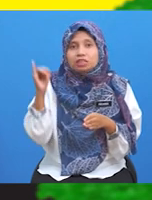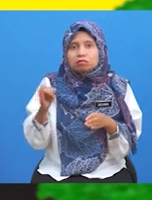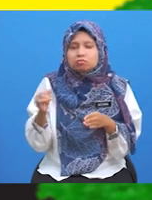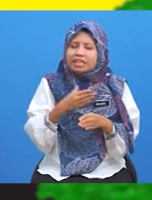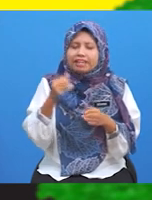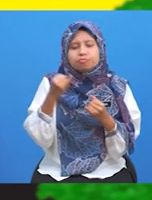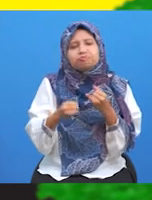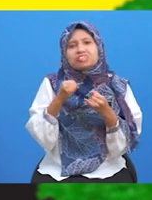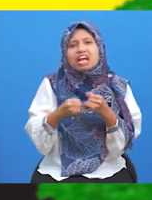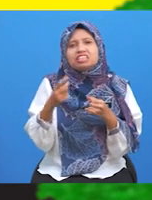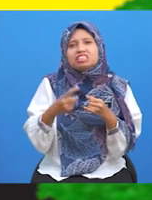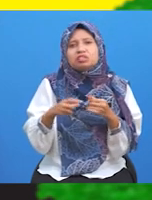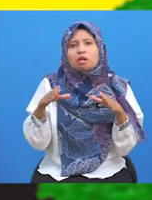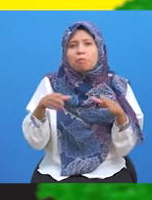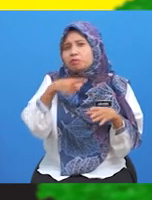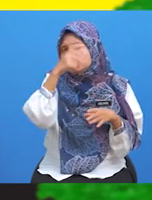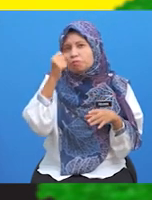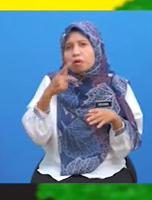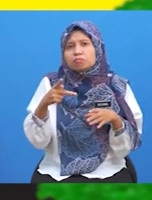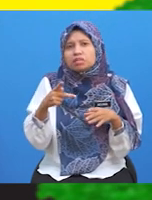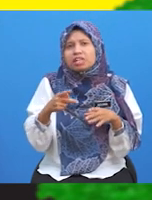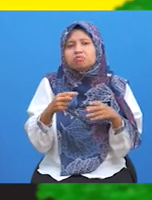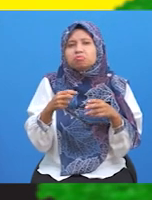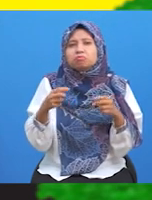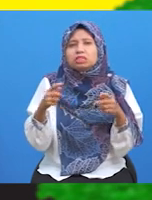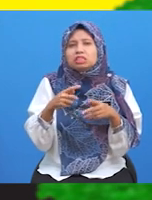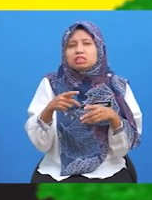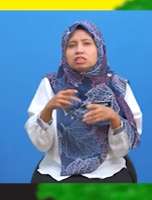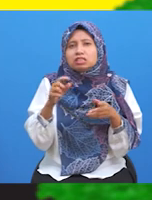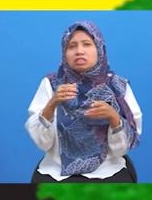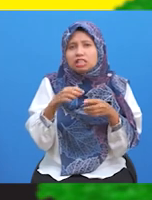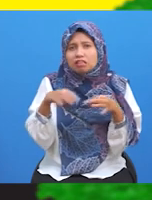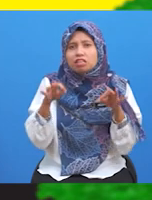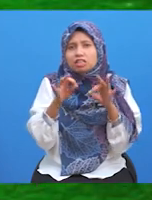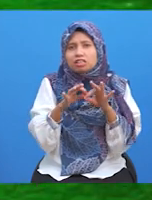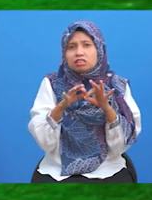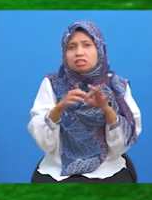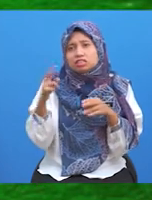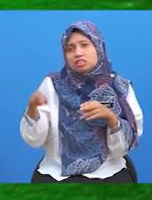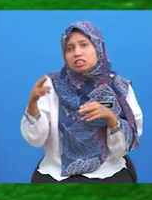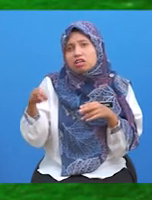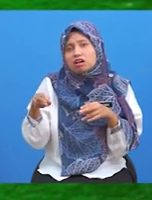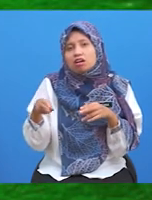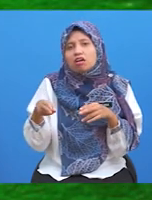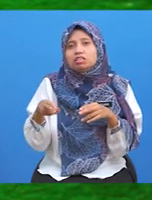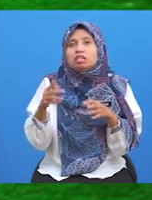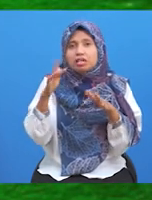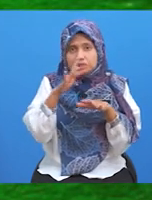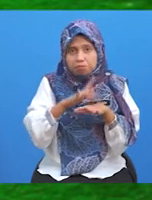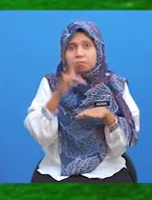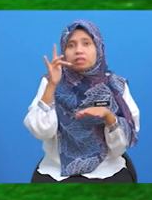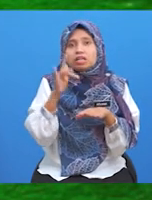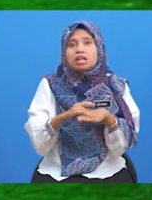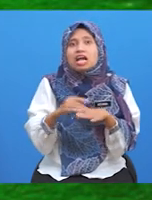akhirnya menimbulkan satu peristiwa yang sangat penting dalam sejarah Sarawak. Ianya dikenali